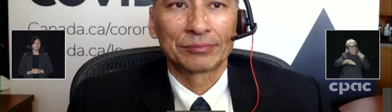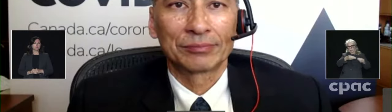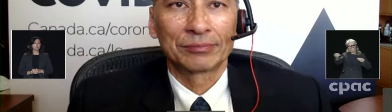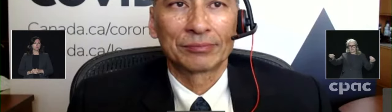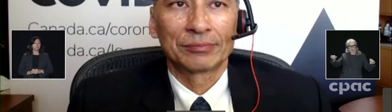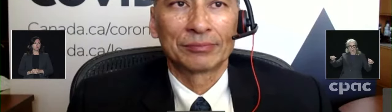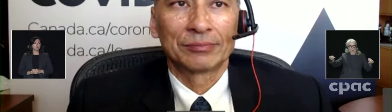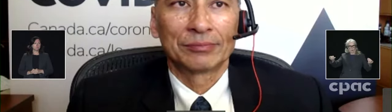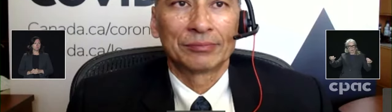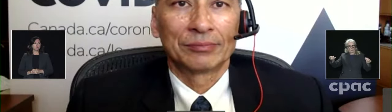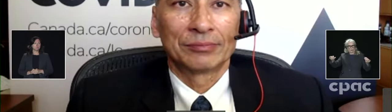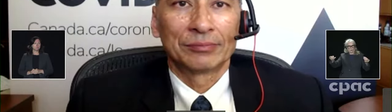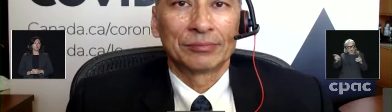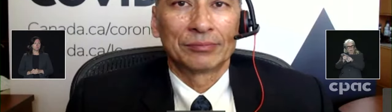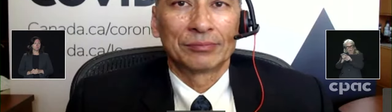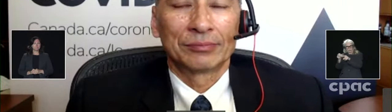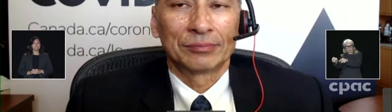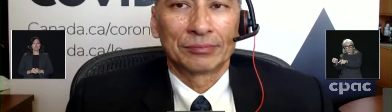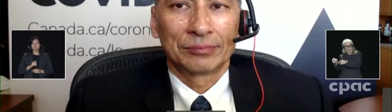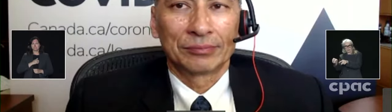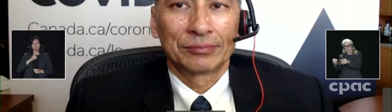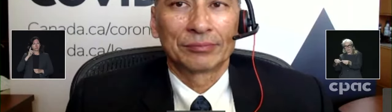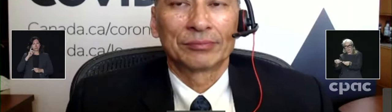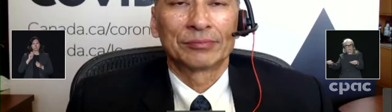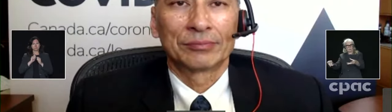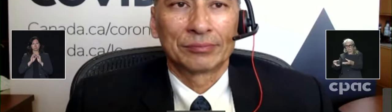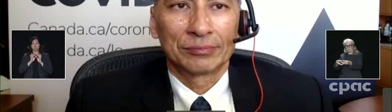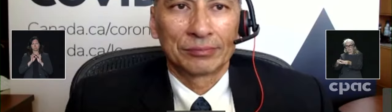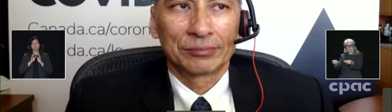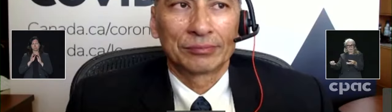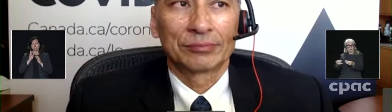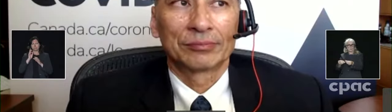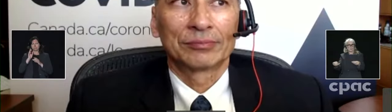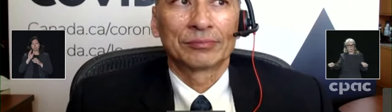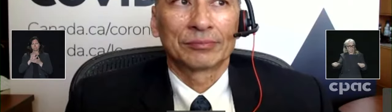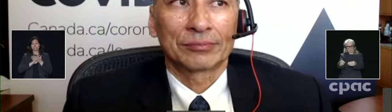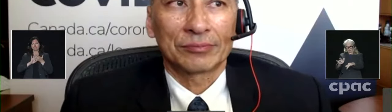cette façon-là, autrement que par les aérosols?